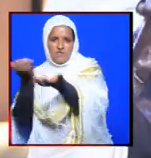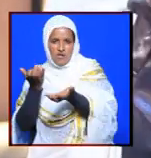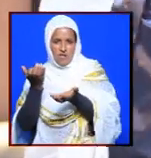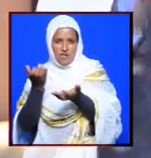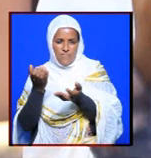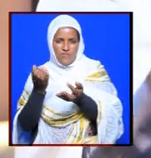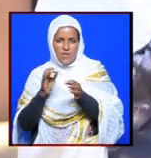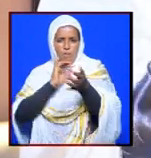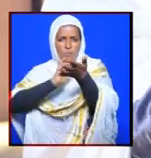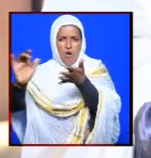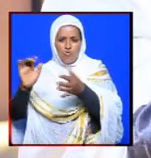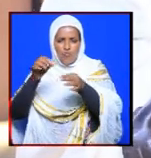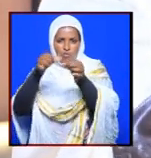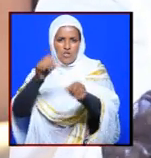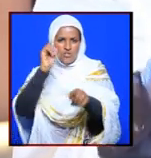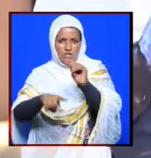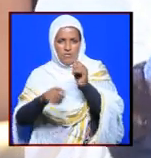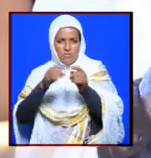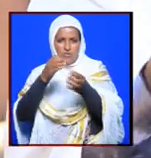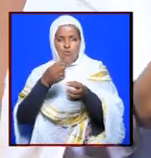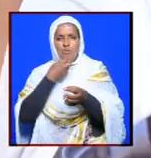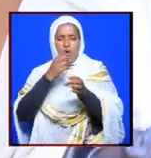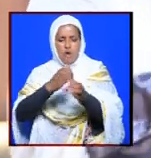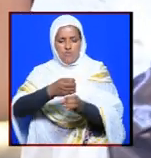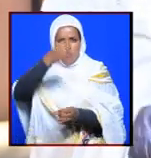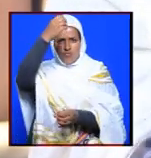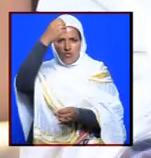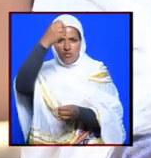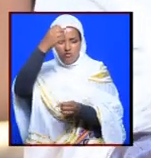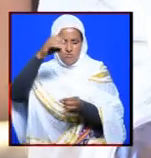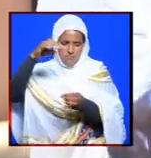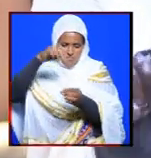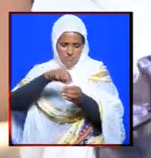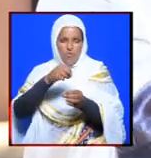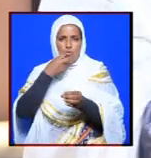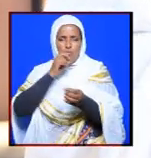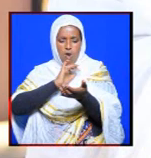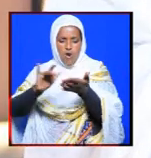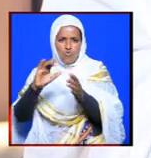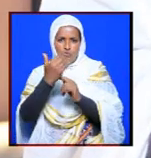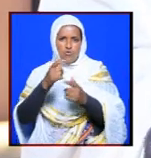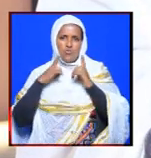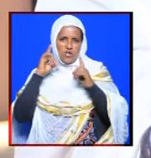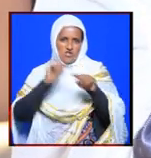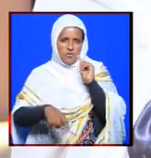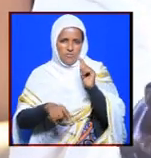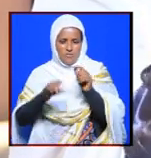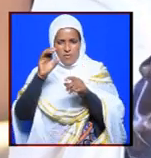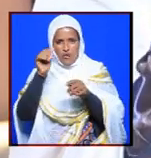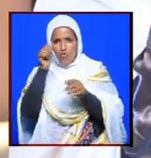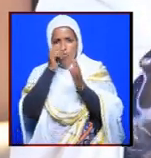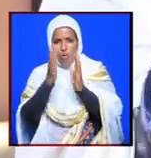ይፈልጋል። ምክንያቱም አሁን ባዶ ሆኖ መቆየት አይችልም። ጠርሙስ እንኳን ውሃውን ስናወጣው የግድ አየሩ ይገባል። ባዶ ሆኖ መኖር አይችልም።